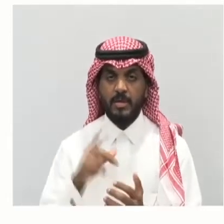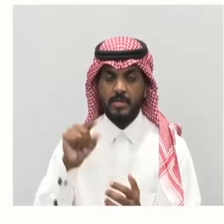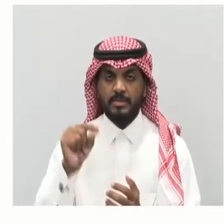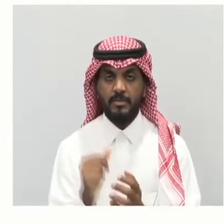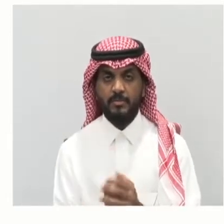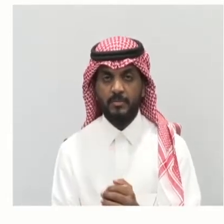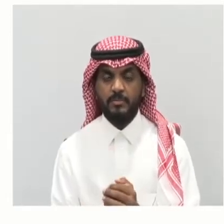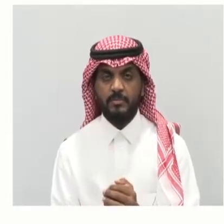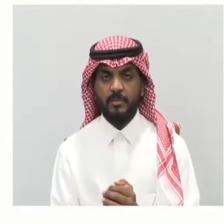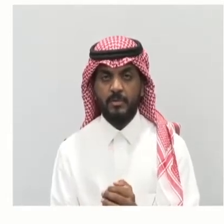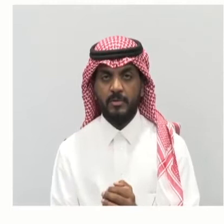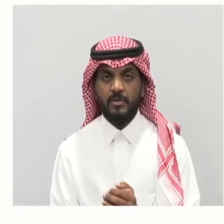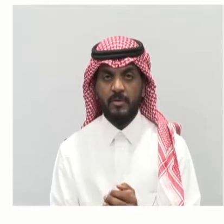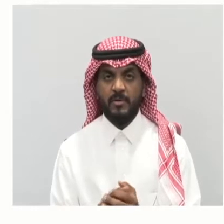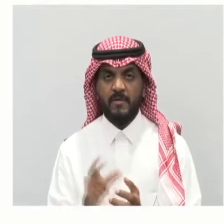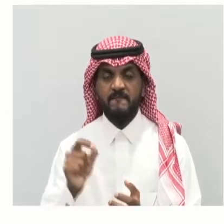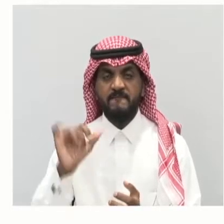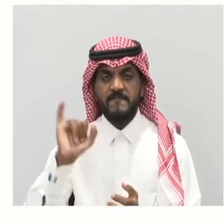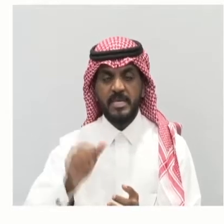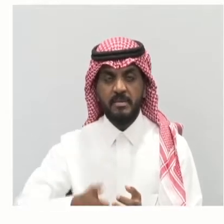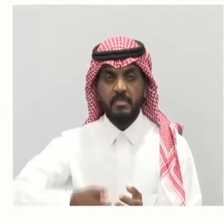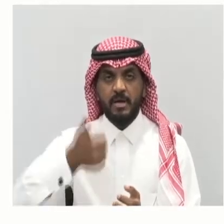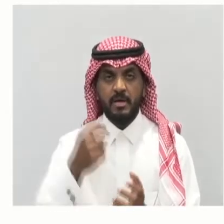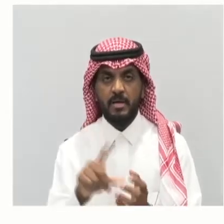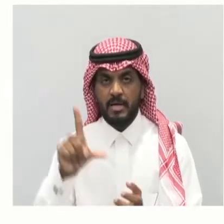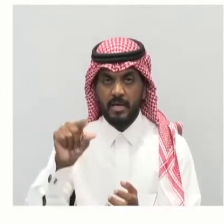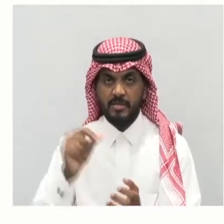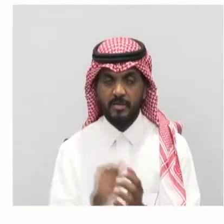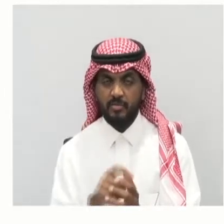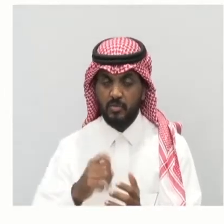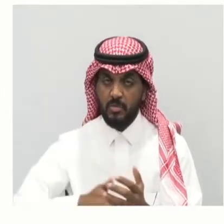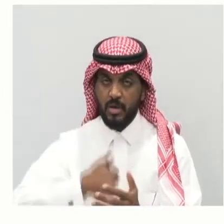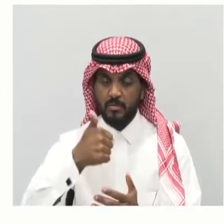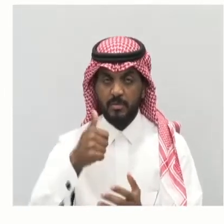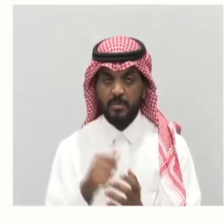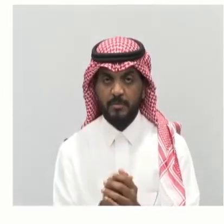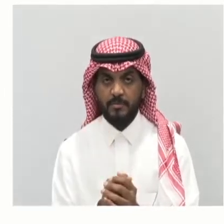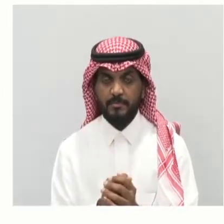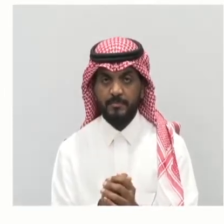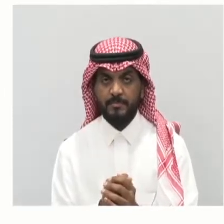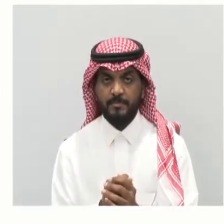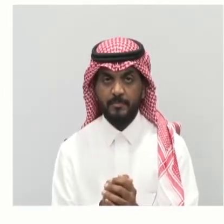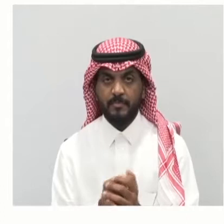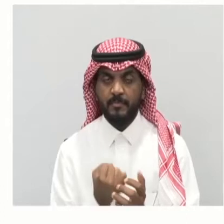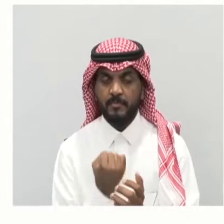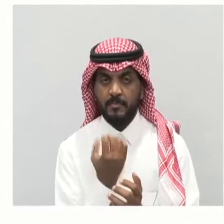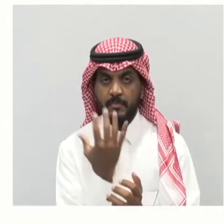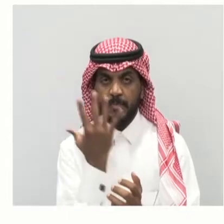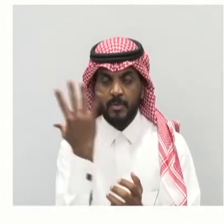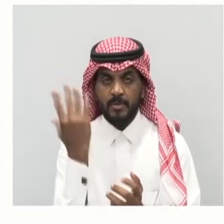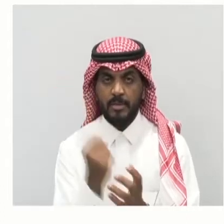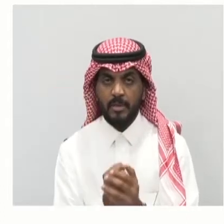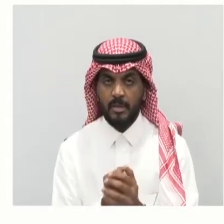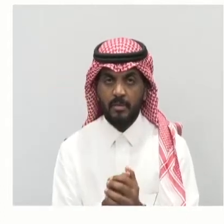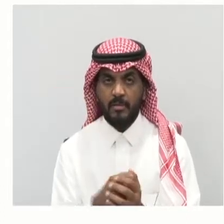أحسنتم. فيما، أحسنتم يا رائعين أحسنتم. حديقة، هنا يوجد